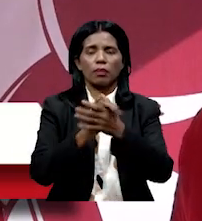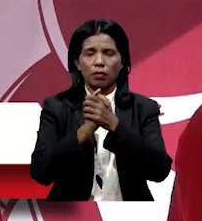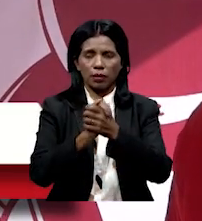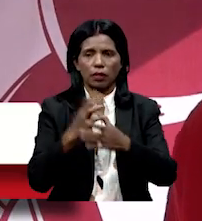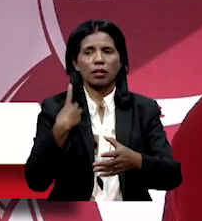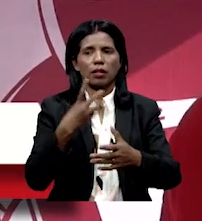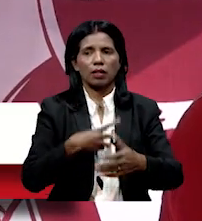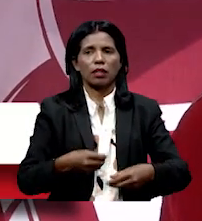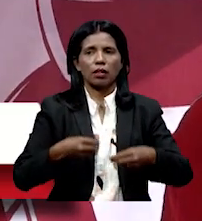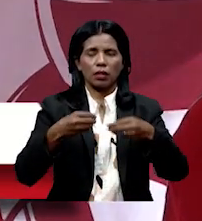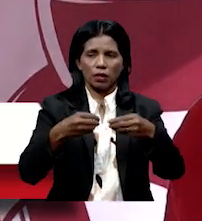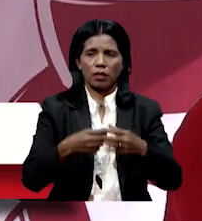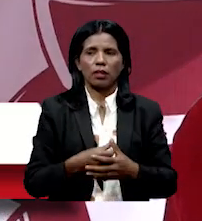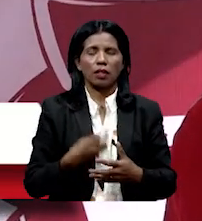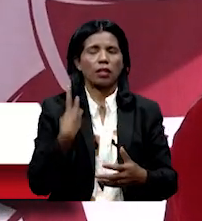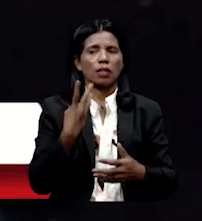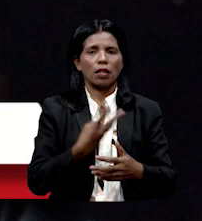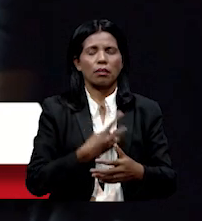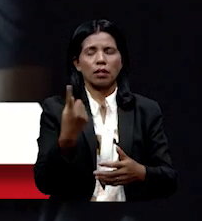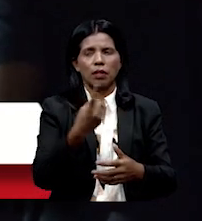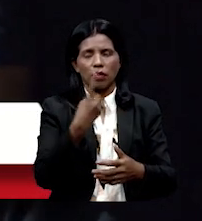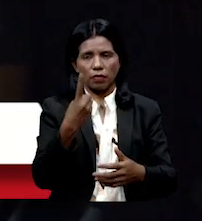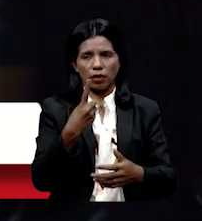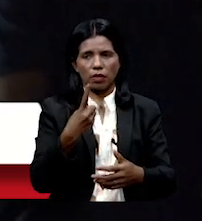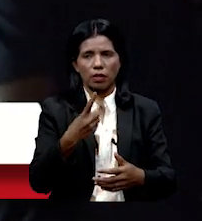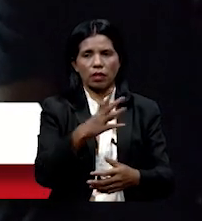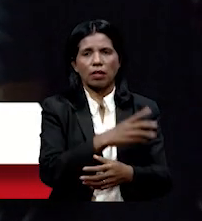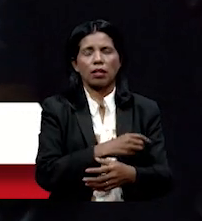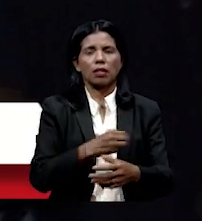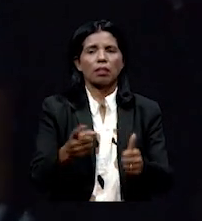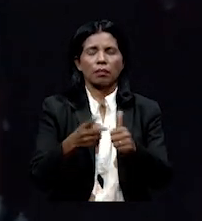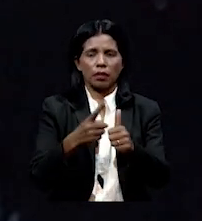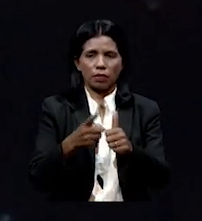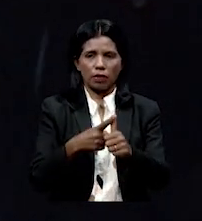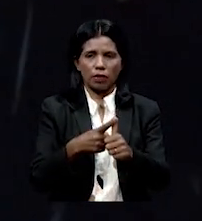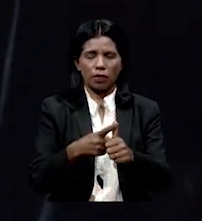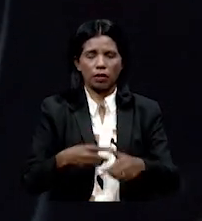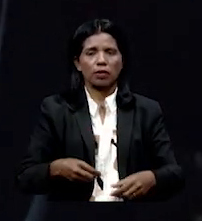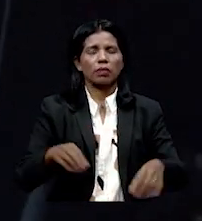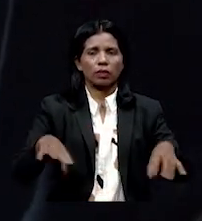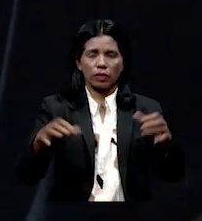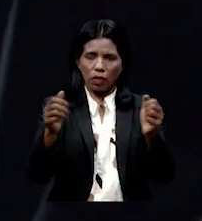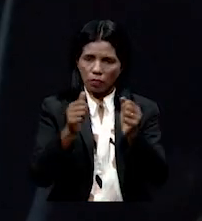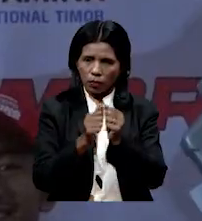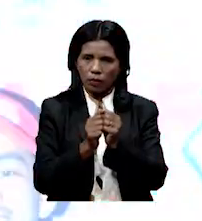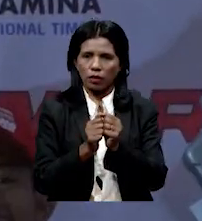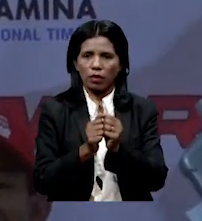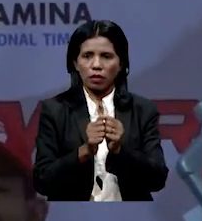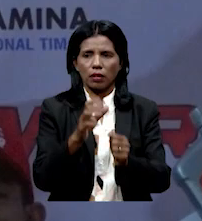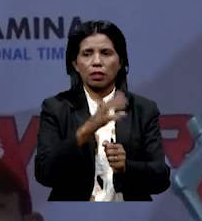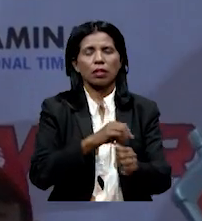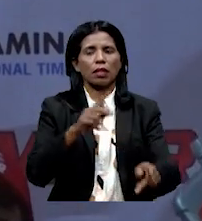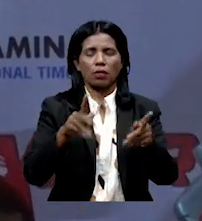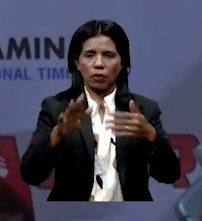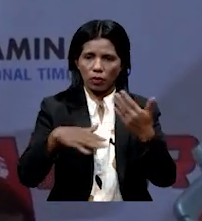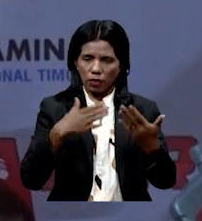no sempre iha. Jadi kami akan selalu tetap yang pertama dan selalu berusaha berada di masyarakat.